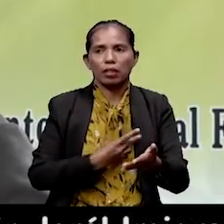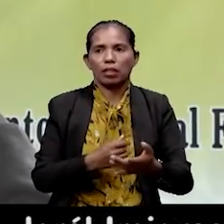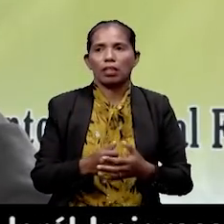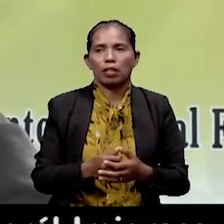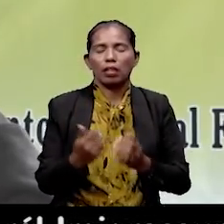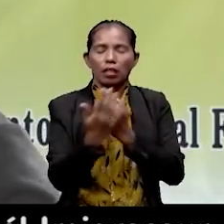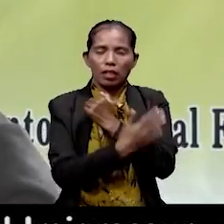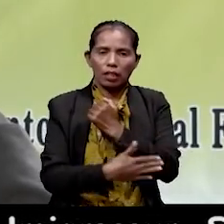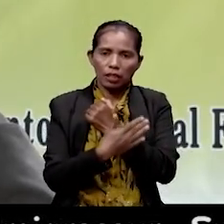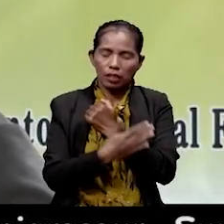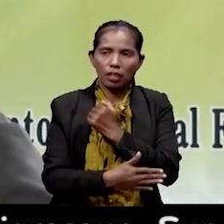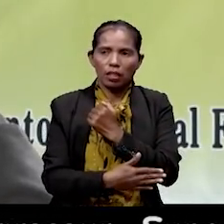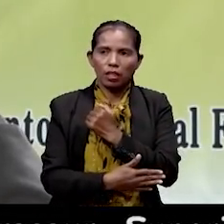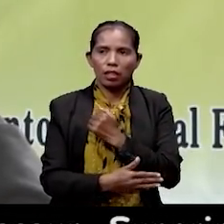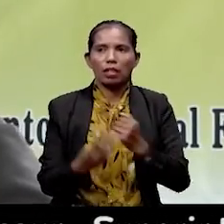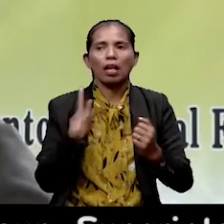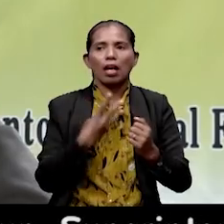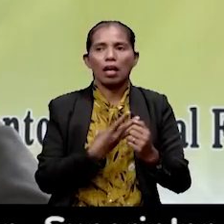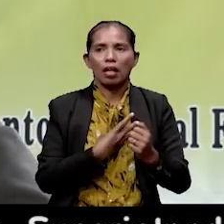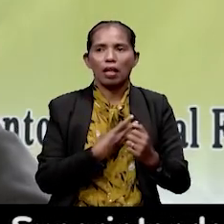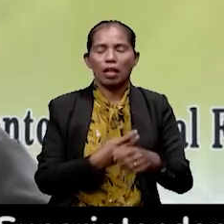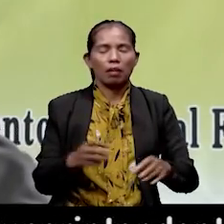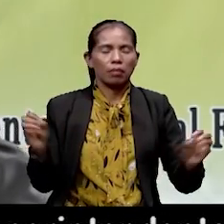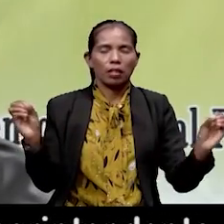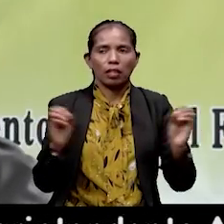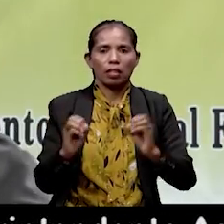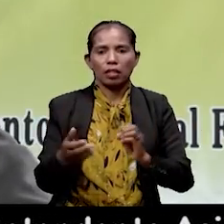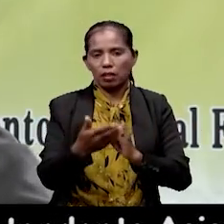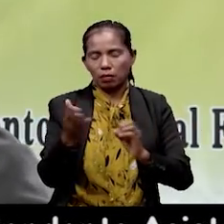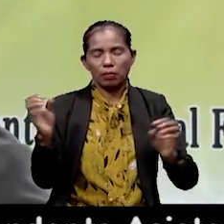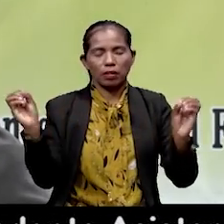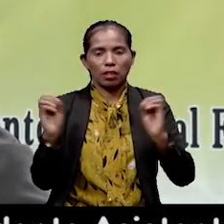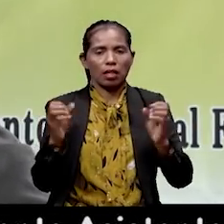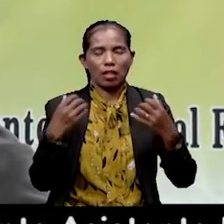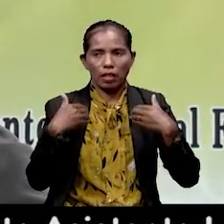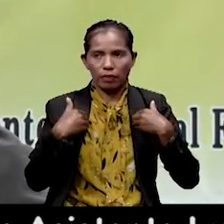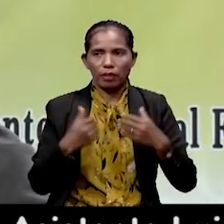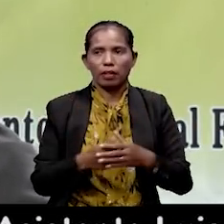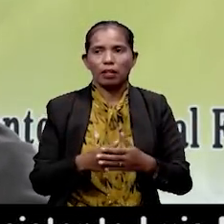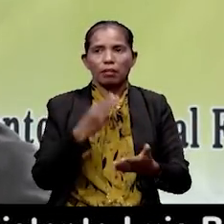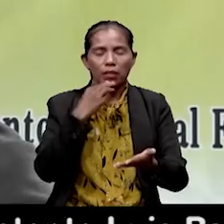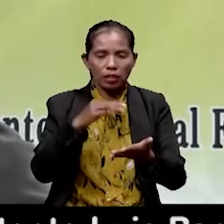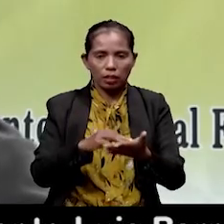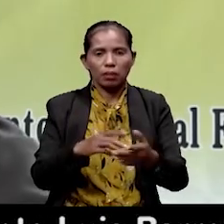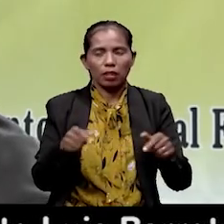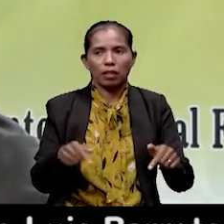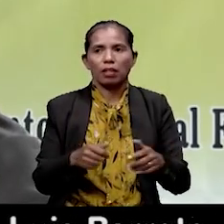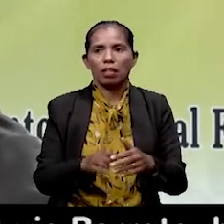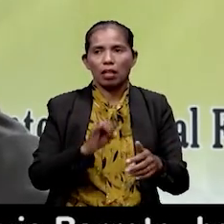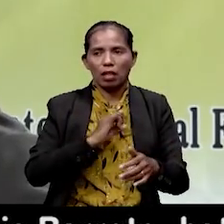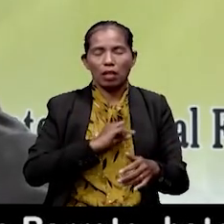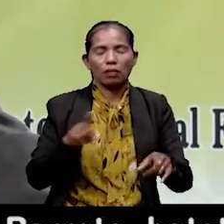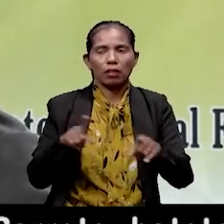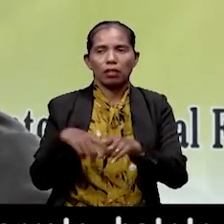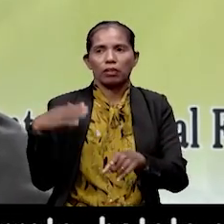na saune makami det amilaiha imi mos laiha mensaje makida ne hau hanesa jara